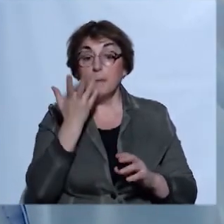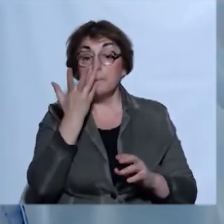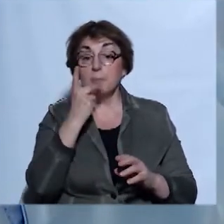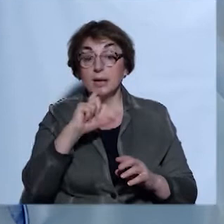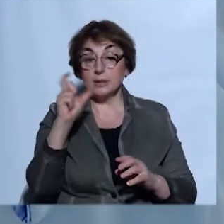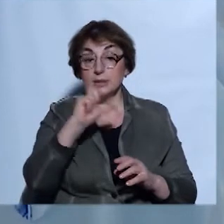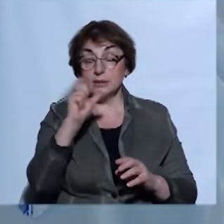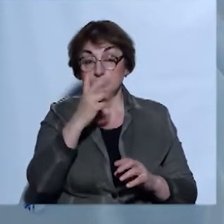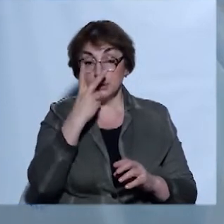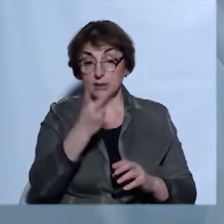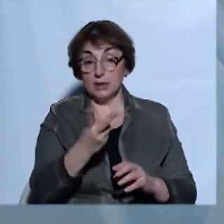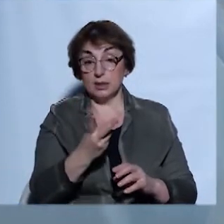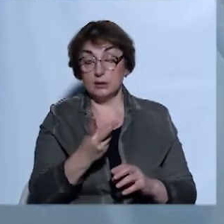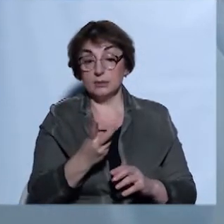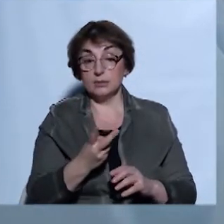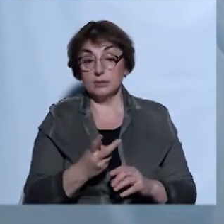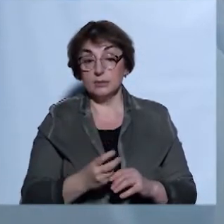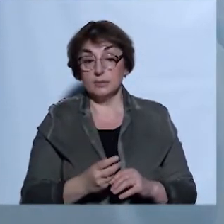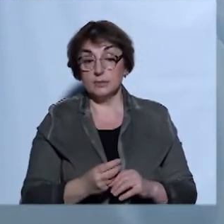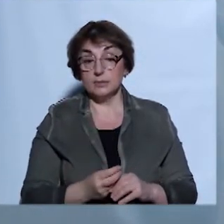ნალექი წარმოიქმნება ამ შემთხვევაში.